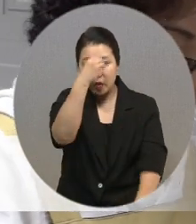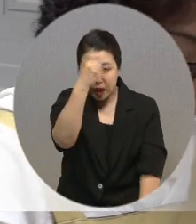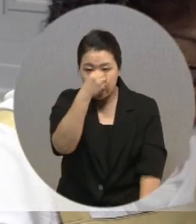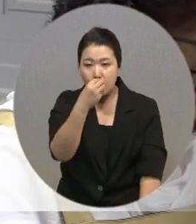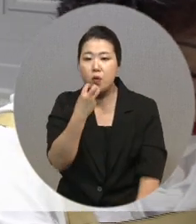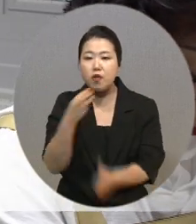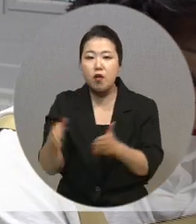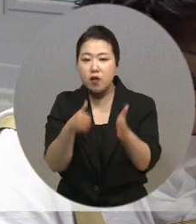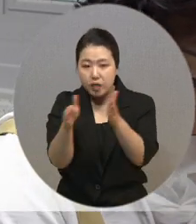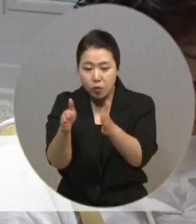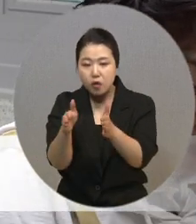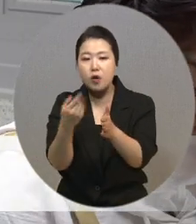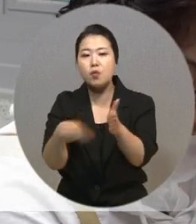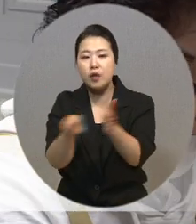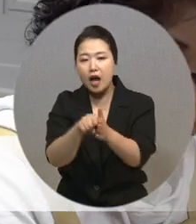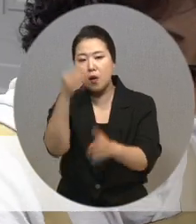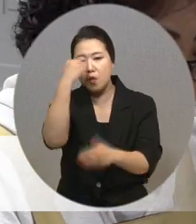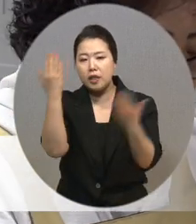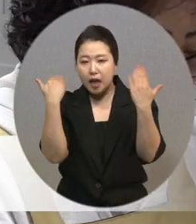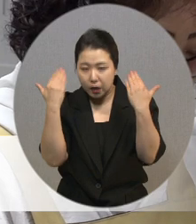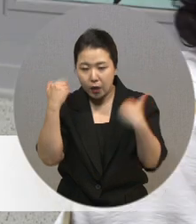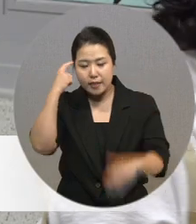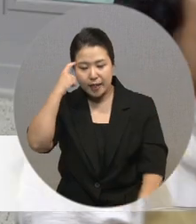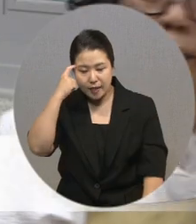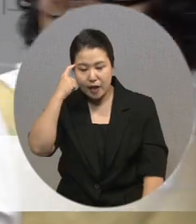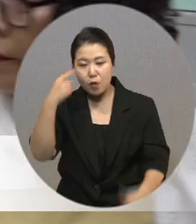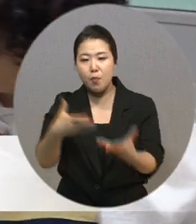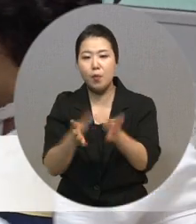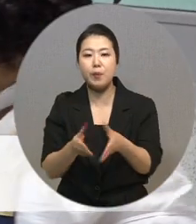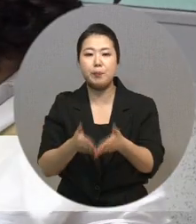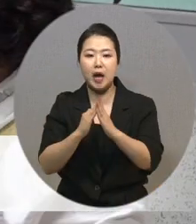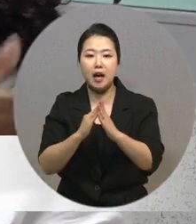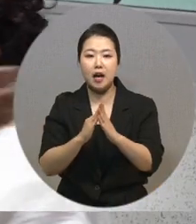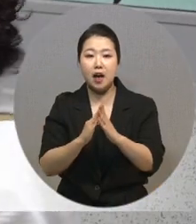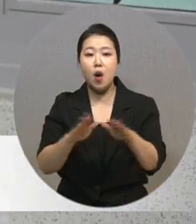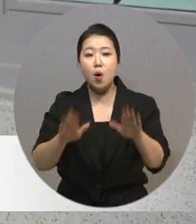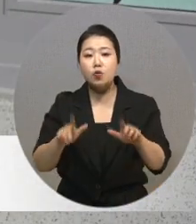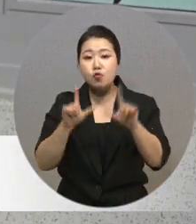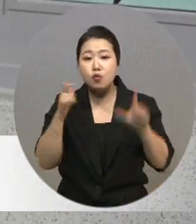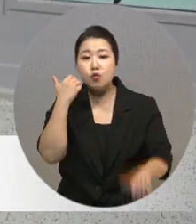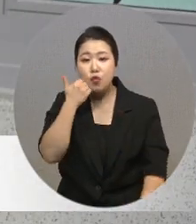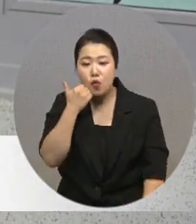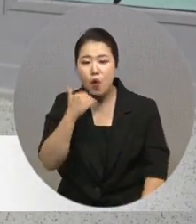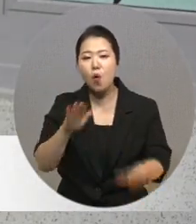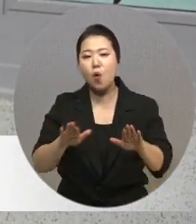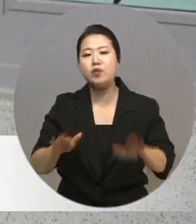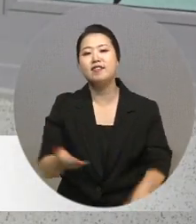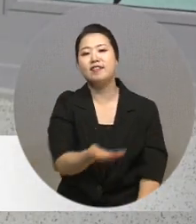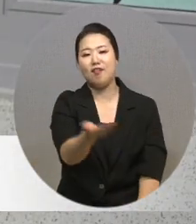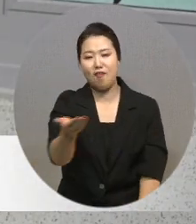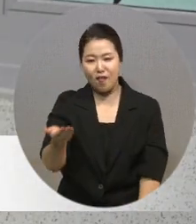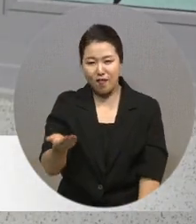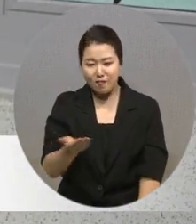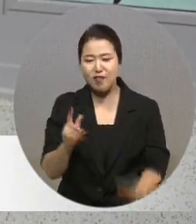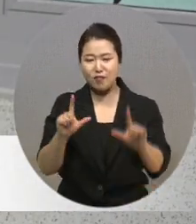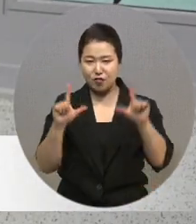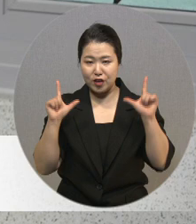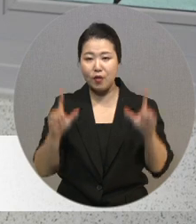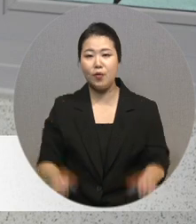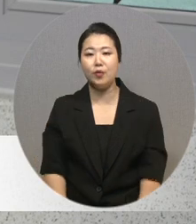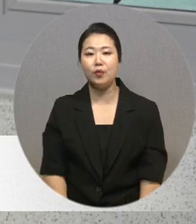고등학교가 된다는 생각에 창립하게 되었습니다 오늘의 주역은 여기 계신 모든 분들이 그 주역이고